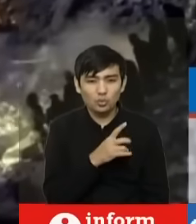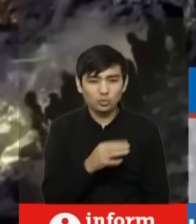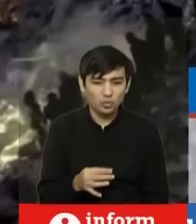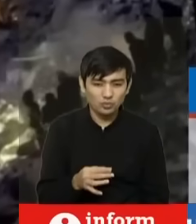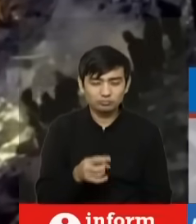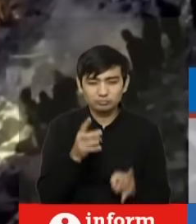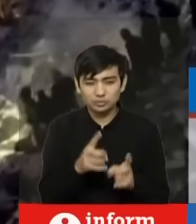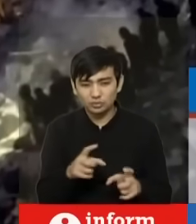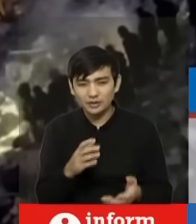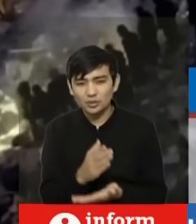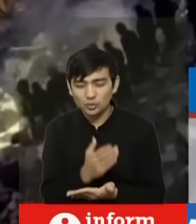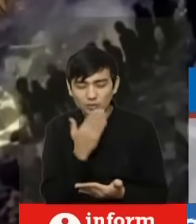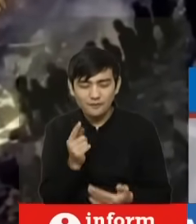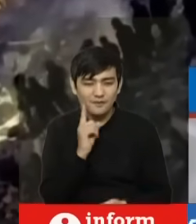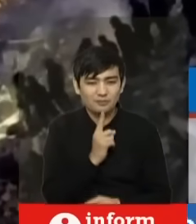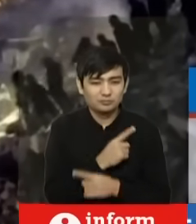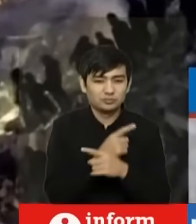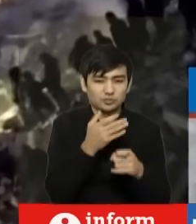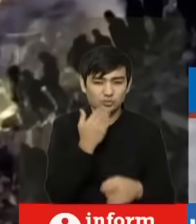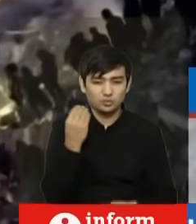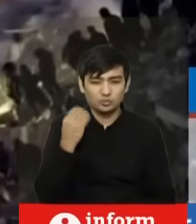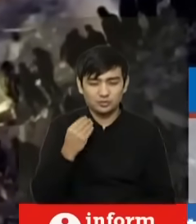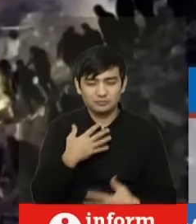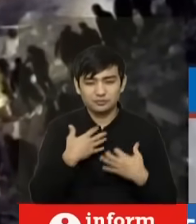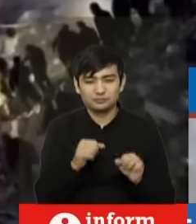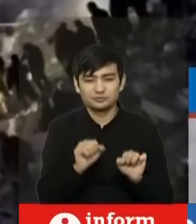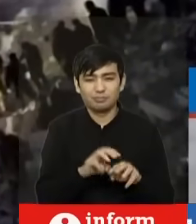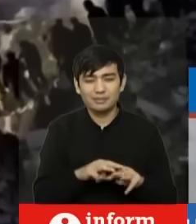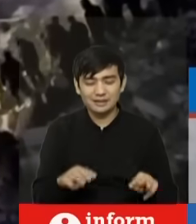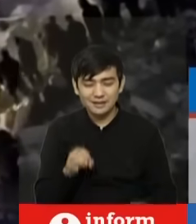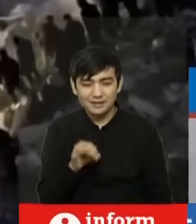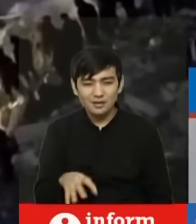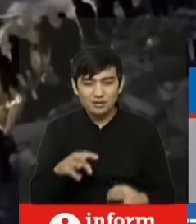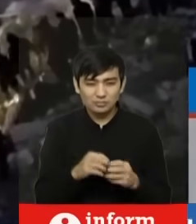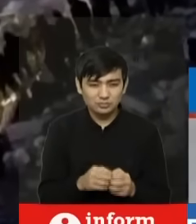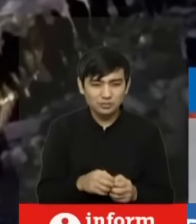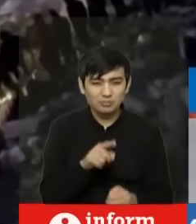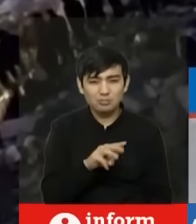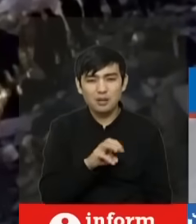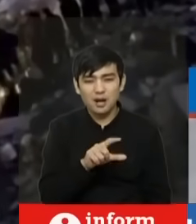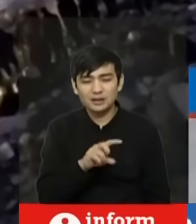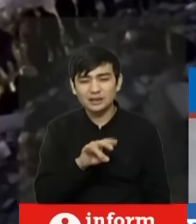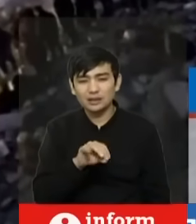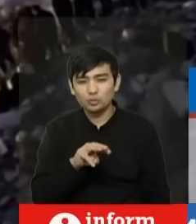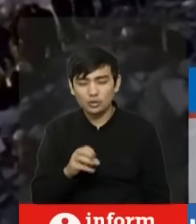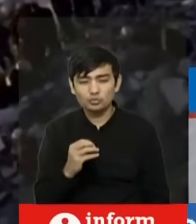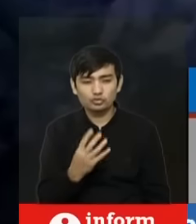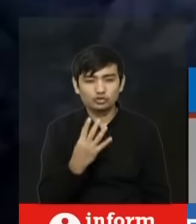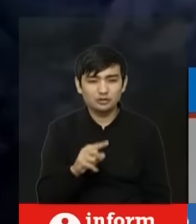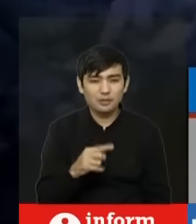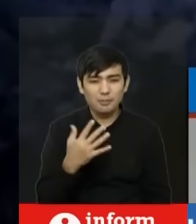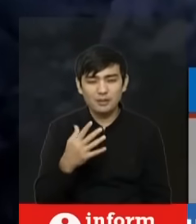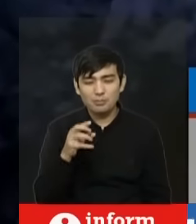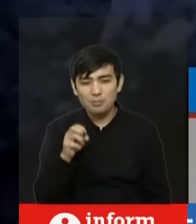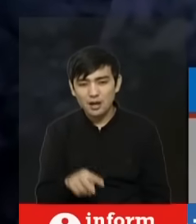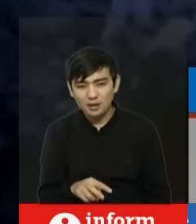зардап шеккендер туралы ақпарат жоқ, деді Түркия денсаулық сақтау министрі. Ал сарапшылар әлі де магнитудасы 4.5